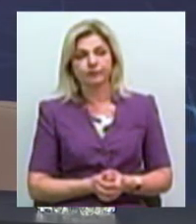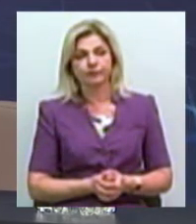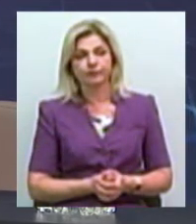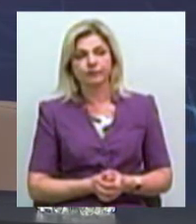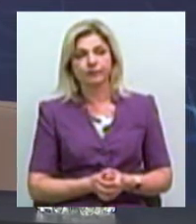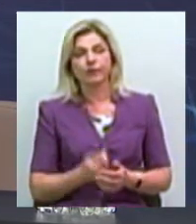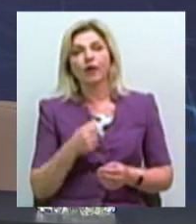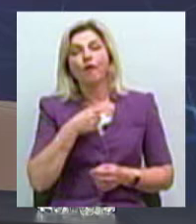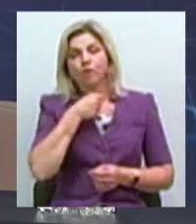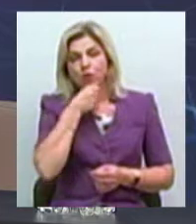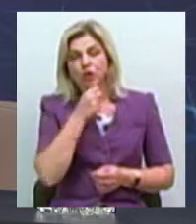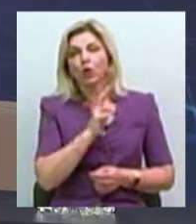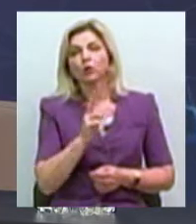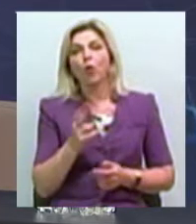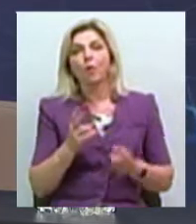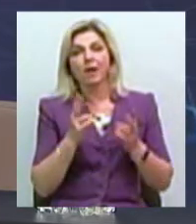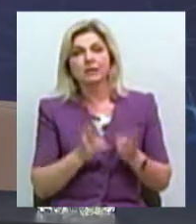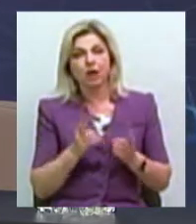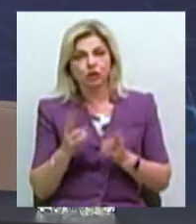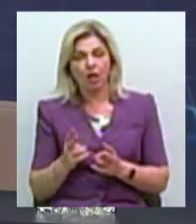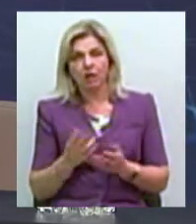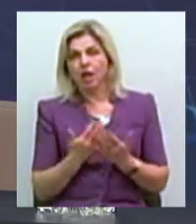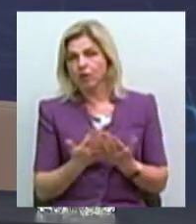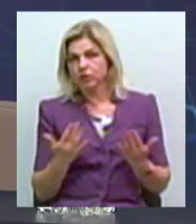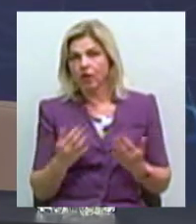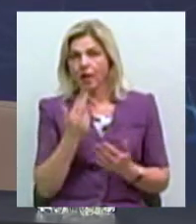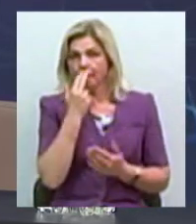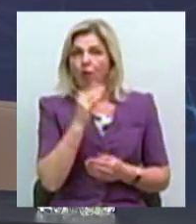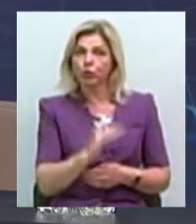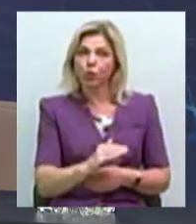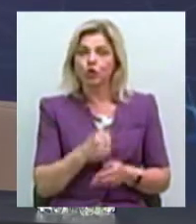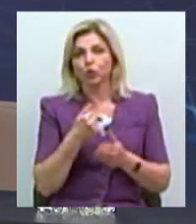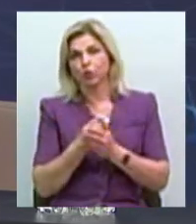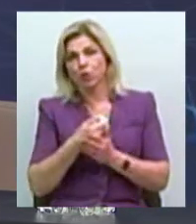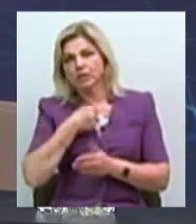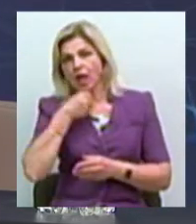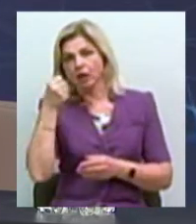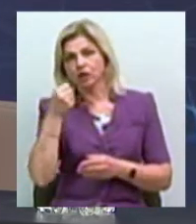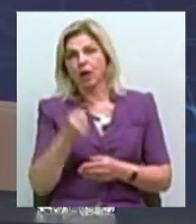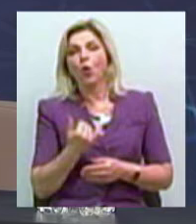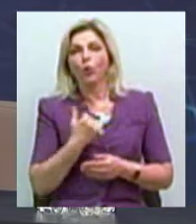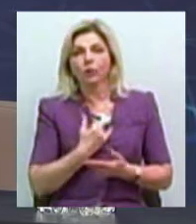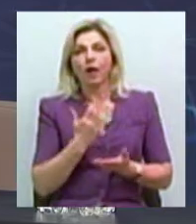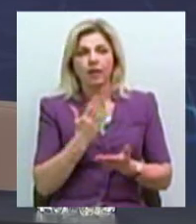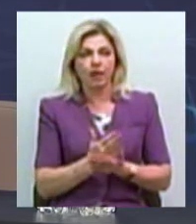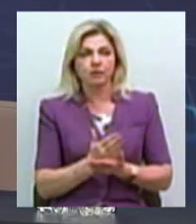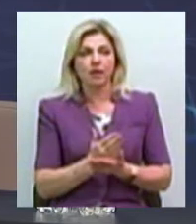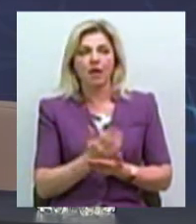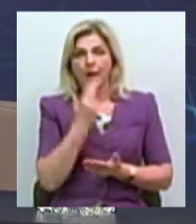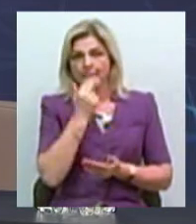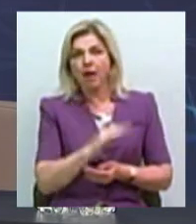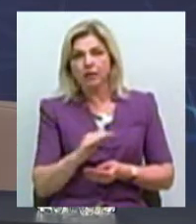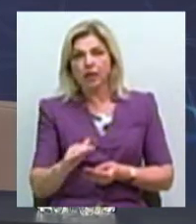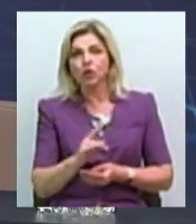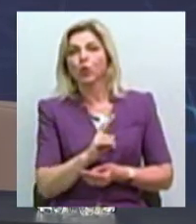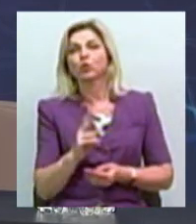так, вік осіб, які постраждали, він зовсім різноманітний, від наймолодших до найстарших, тому що в нас є і дійсно малечі, яка страждає,